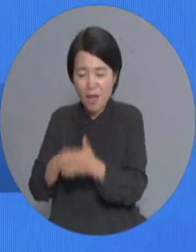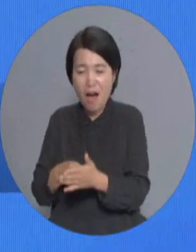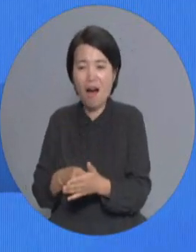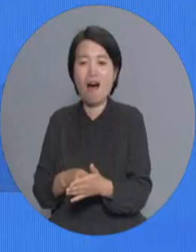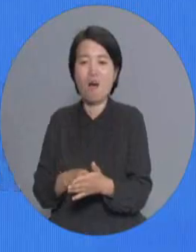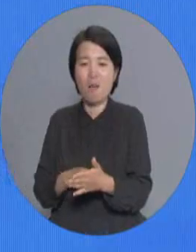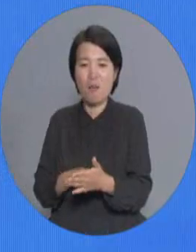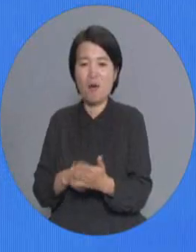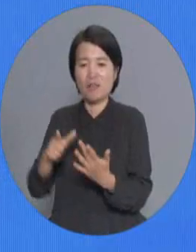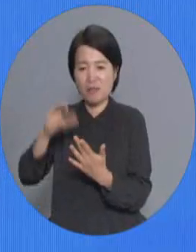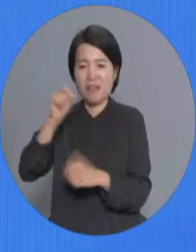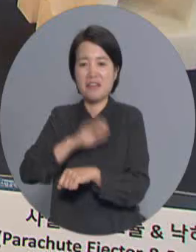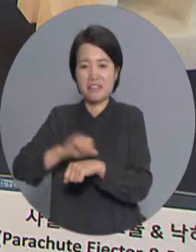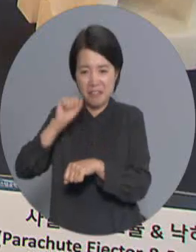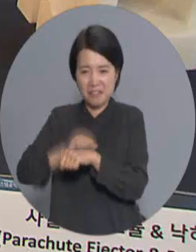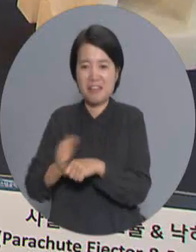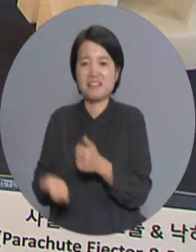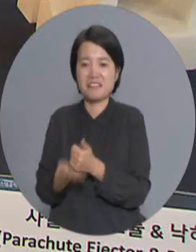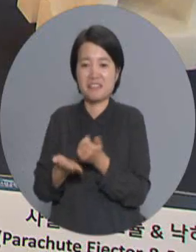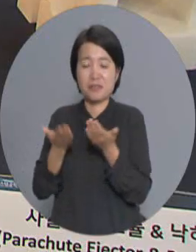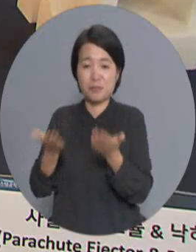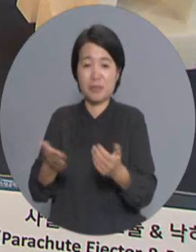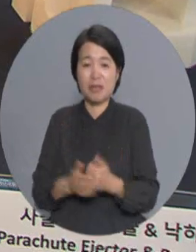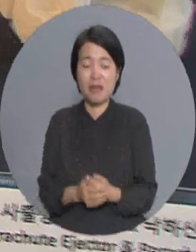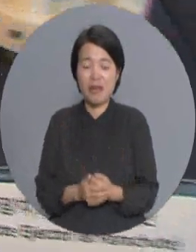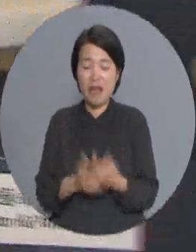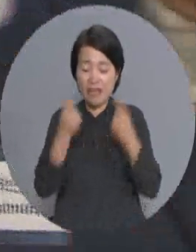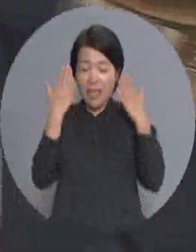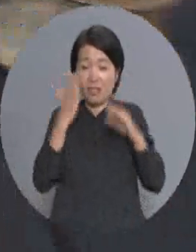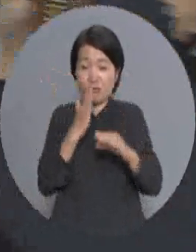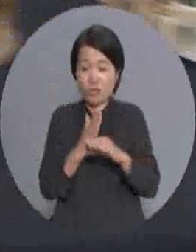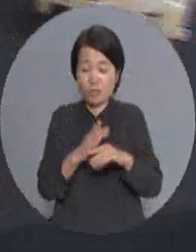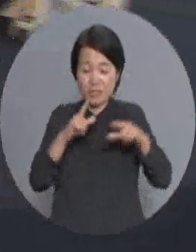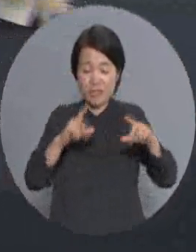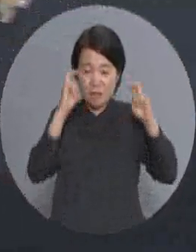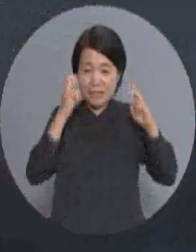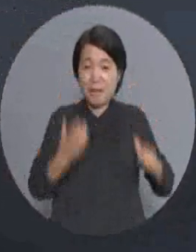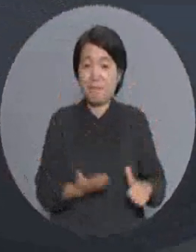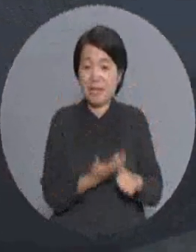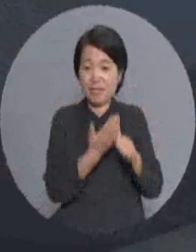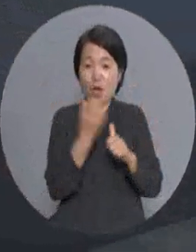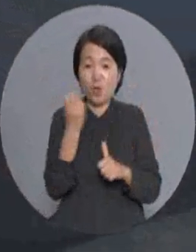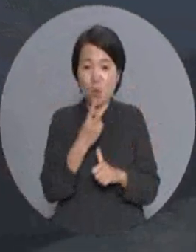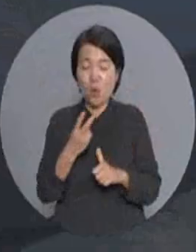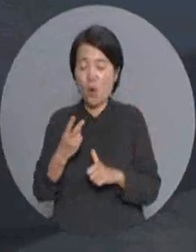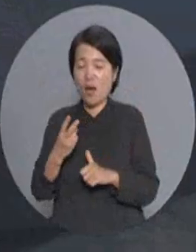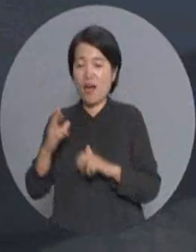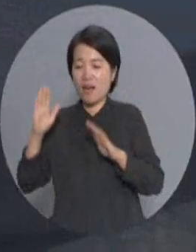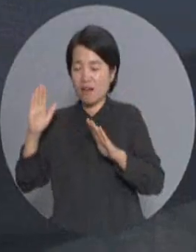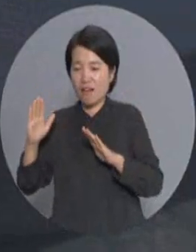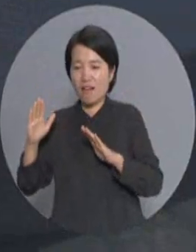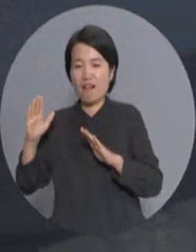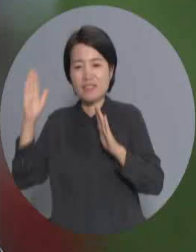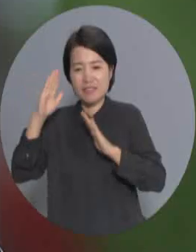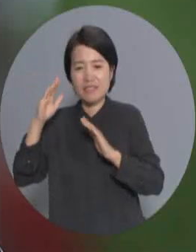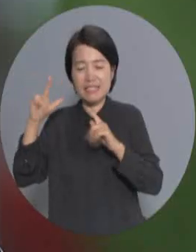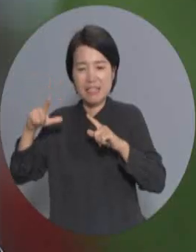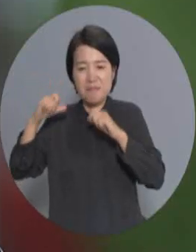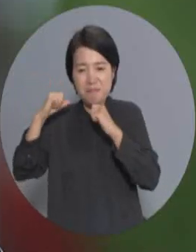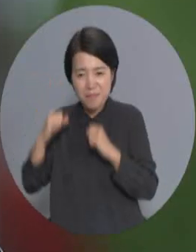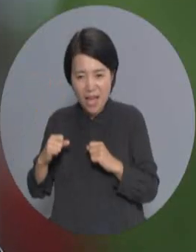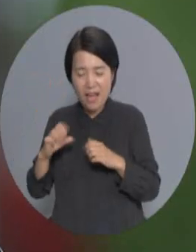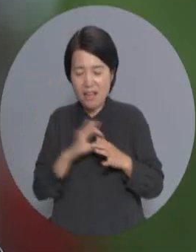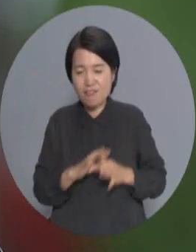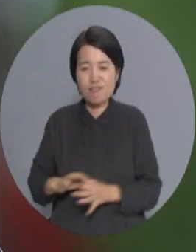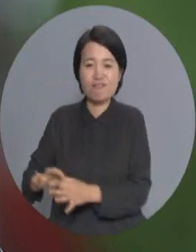잘 선택하셨다 이렇게. 대학을 거점으로 지역 산업을 발전시키고 청년이 지역을 떠나지 않는